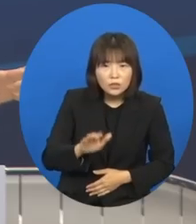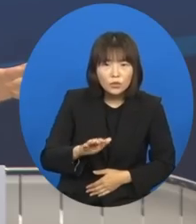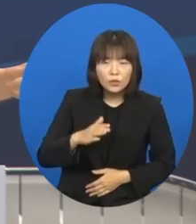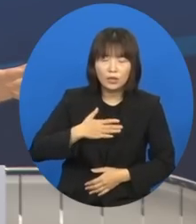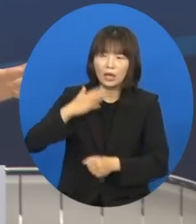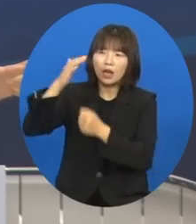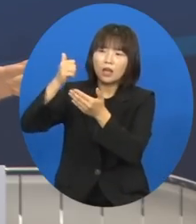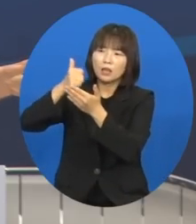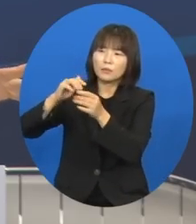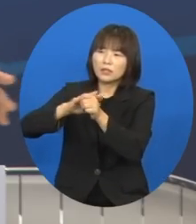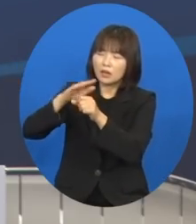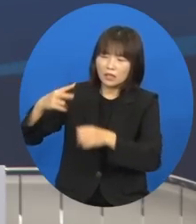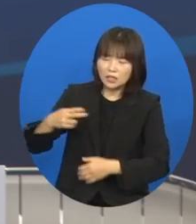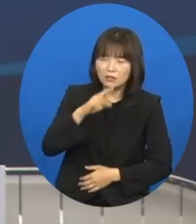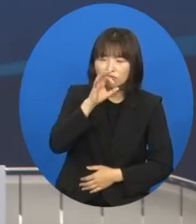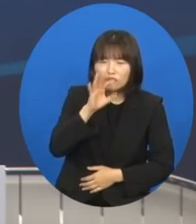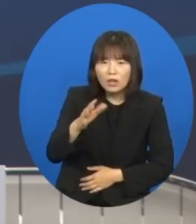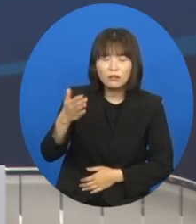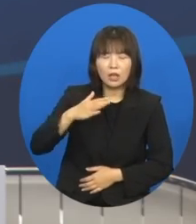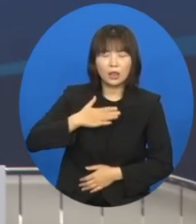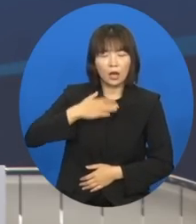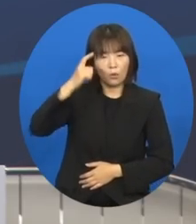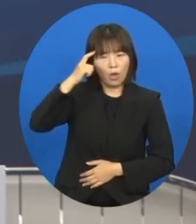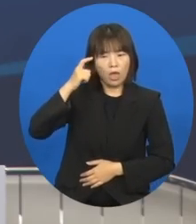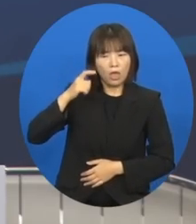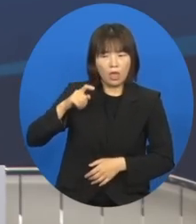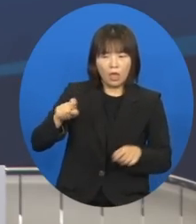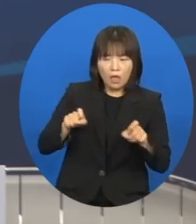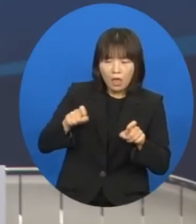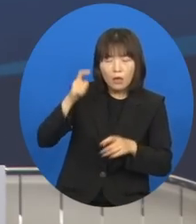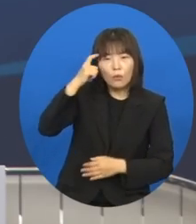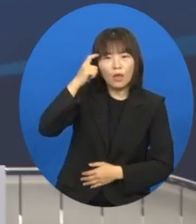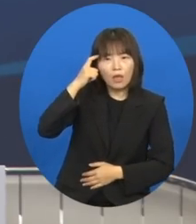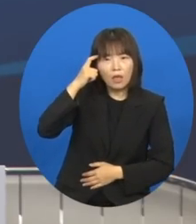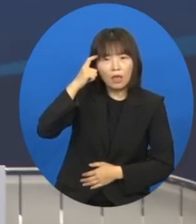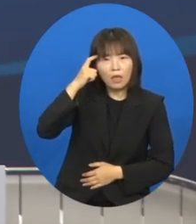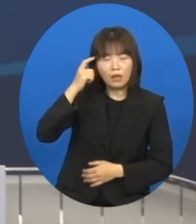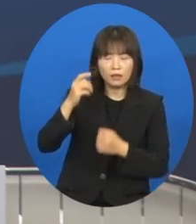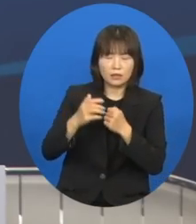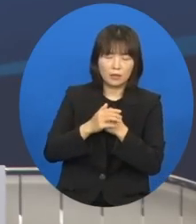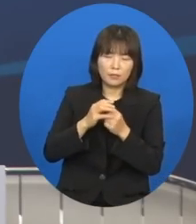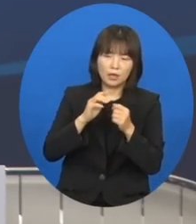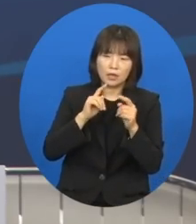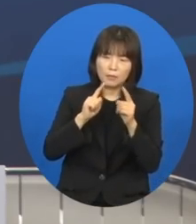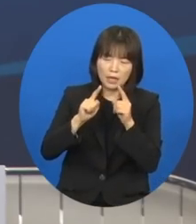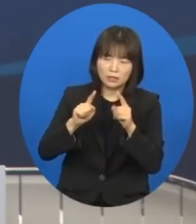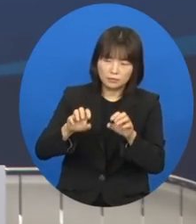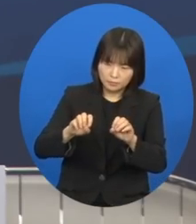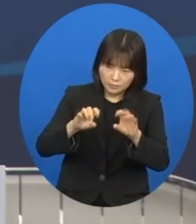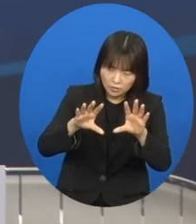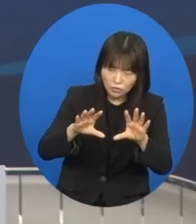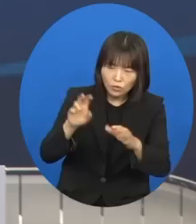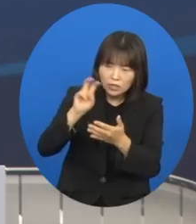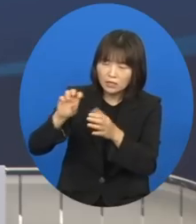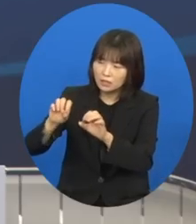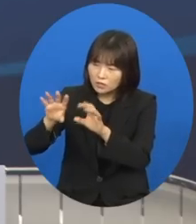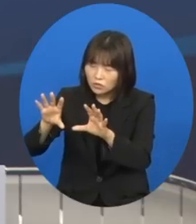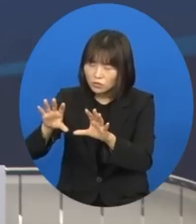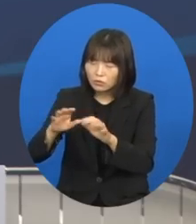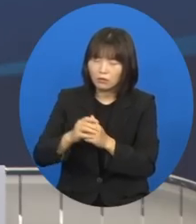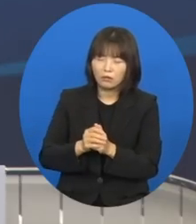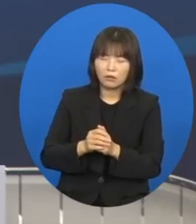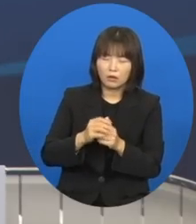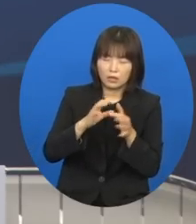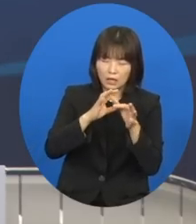이렇게 두려워하지? 그러면서 기도를 해요. 말씀을 틀어놓고 찬양을 틀어놓고 계속 하나님께 가까이 가려고